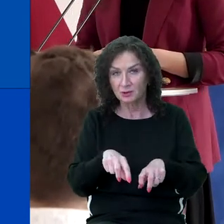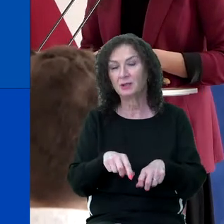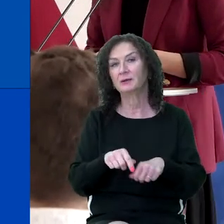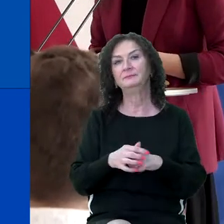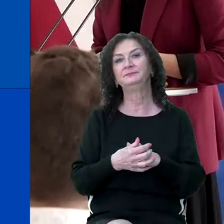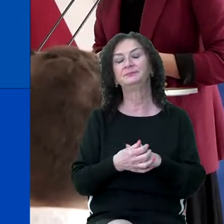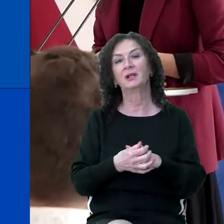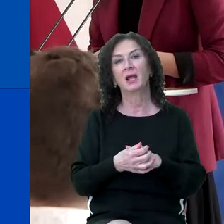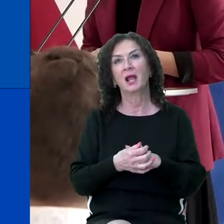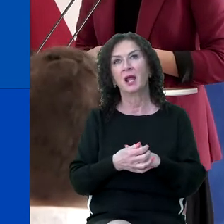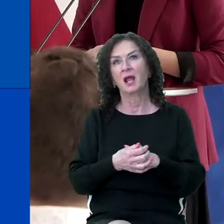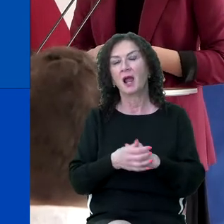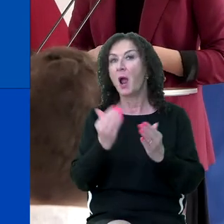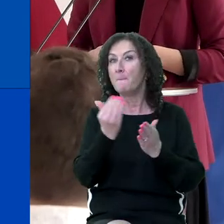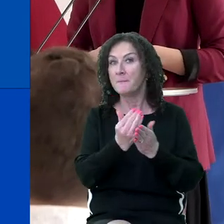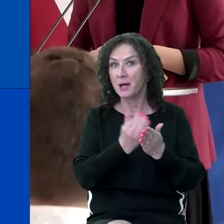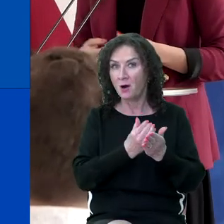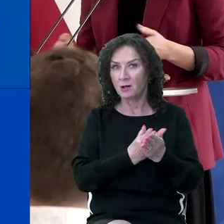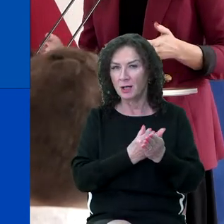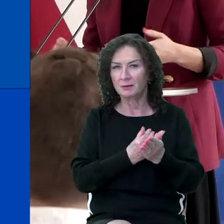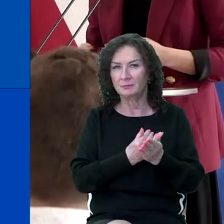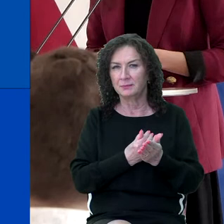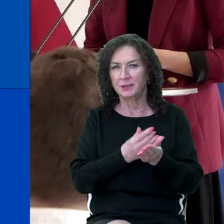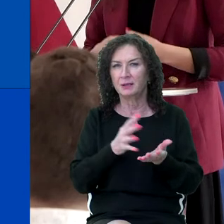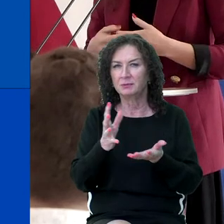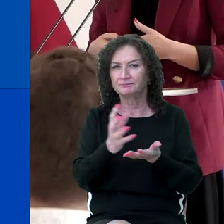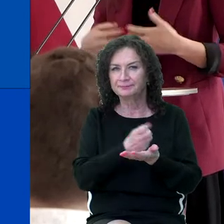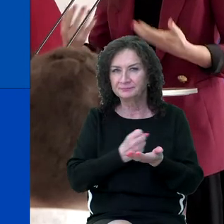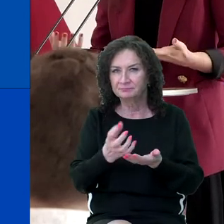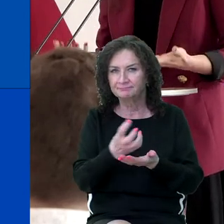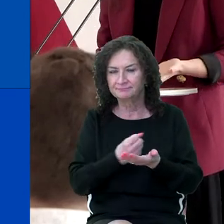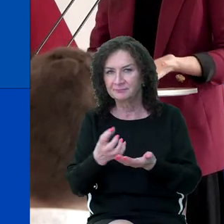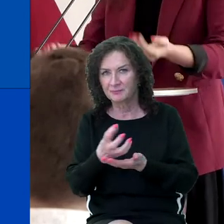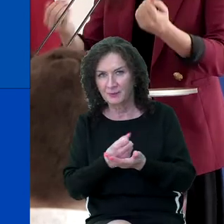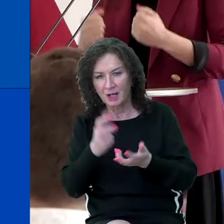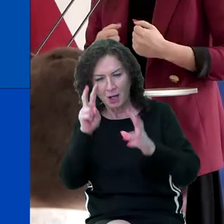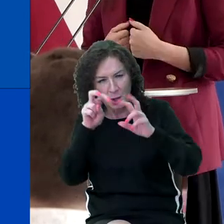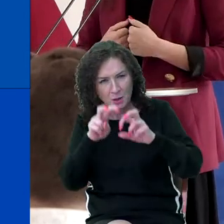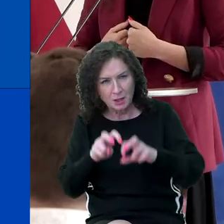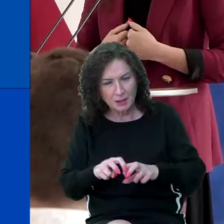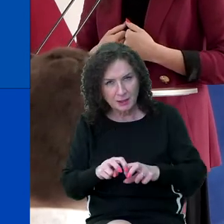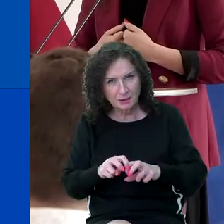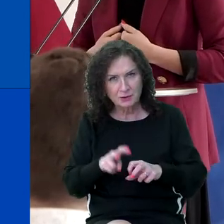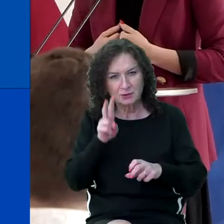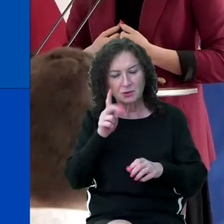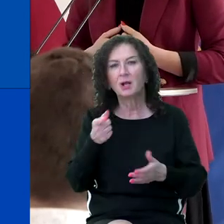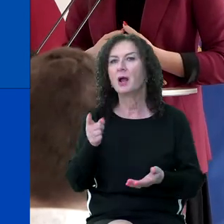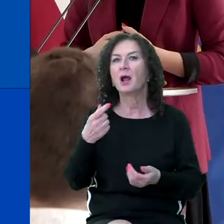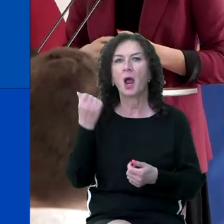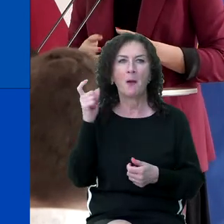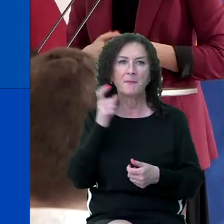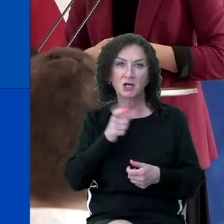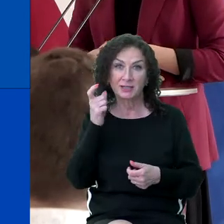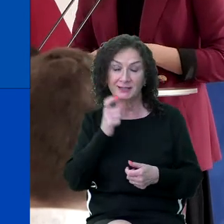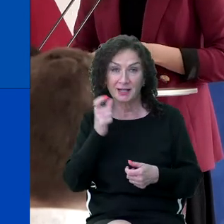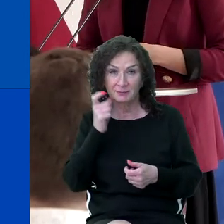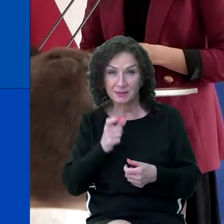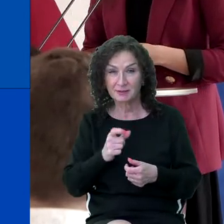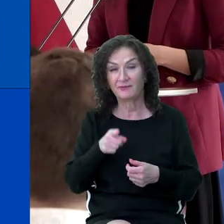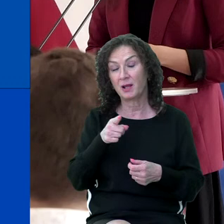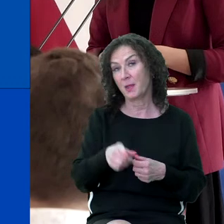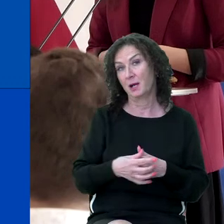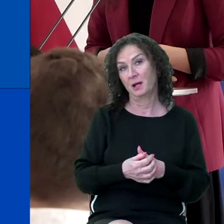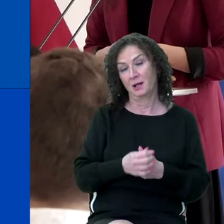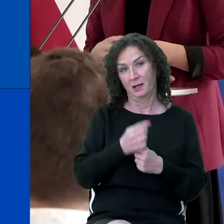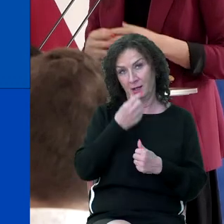na portalach aukcyjnych i tak naprawdę te osoby też zachęciliśmy do tego, że weszły do nas na pokład. Młodzi ludzie z